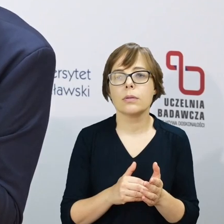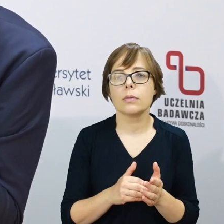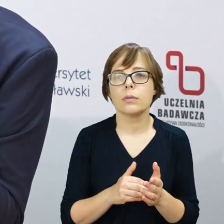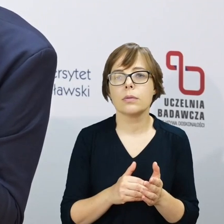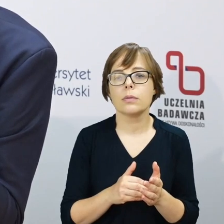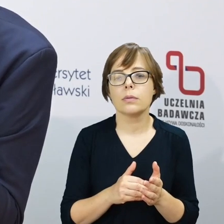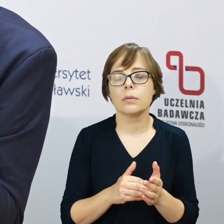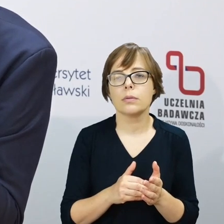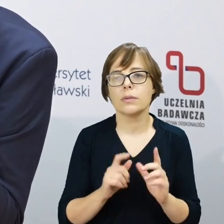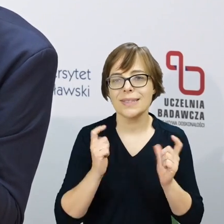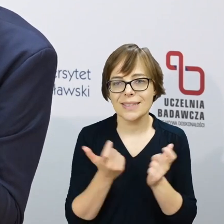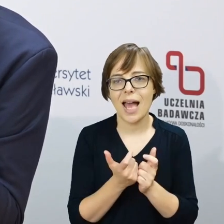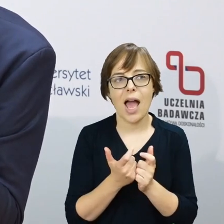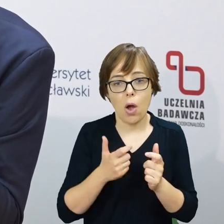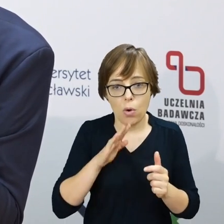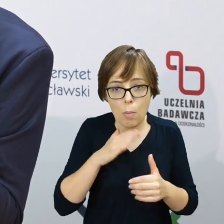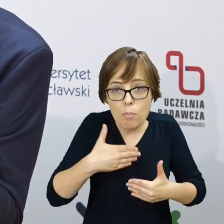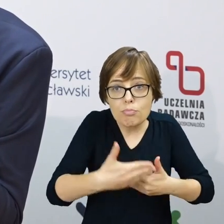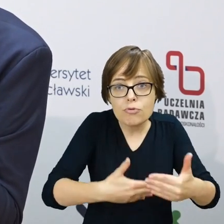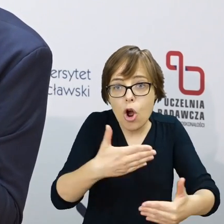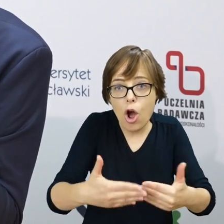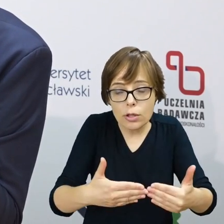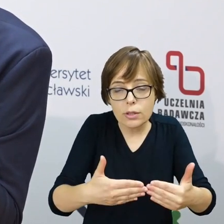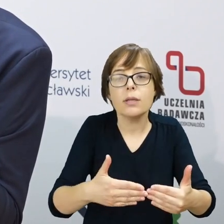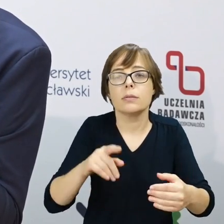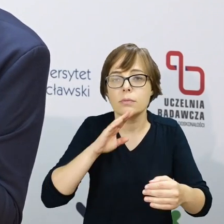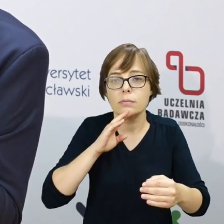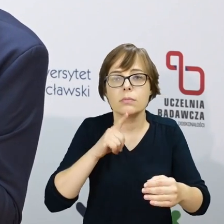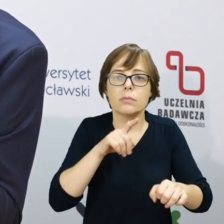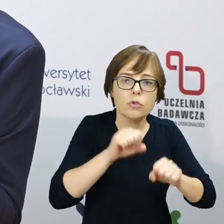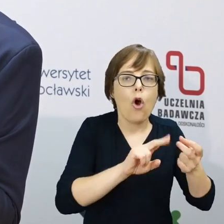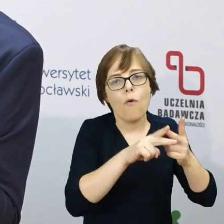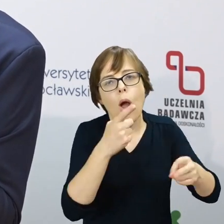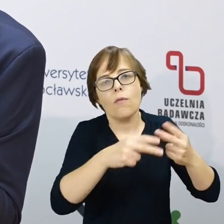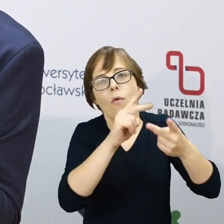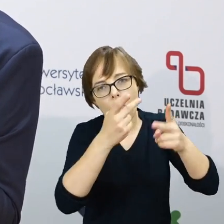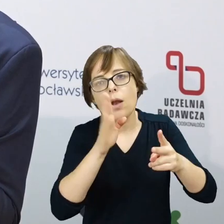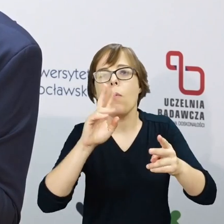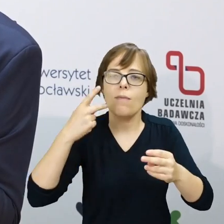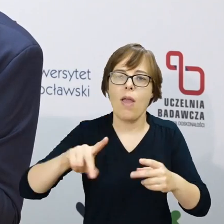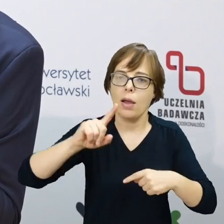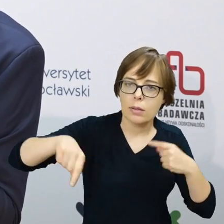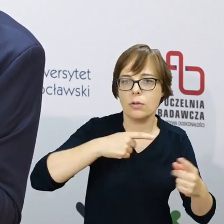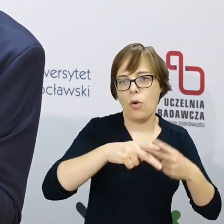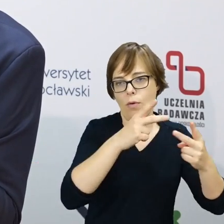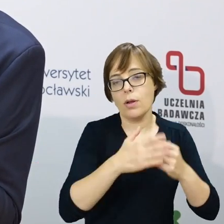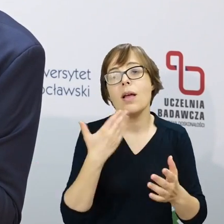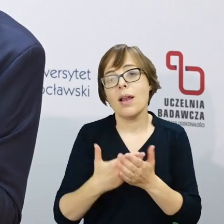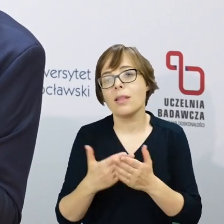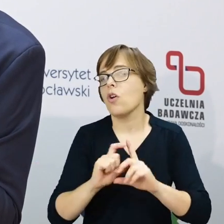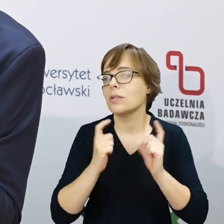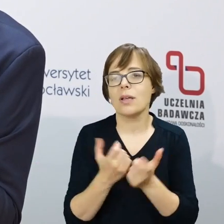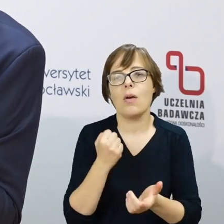przejścia drogi, to podkreślam ze względu na wnioski, jakie może z tego można wyciągnąć, się strasznie dłużą i informacja traci przez